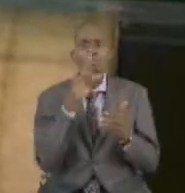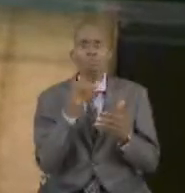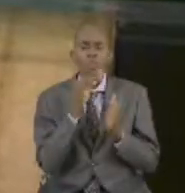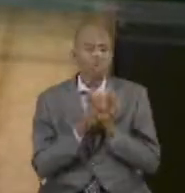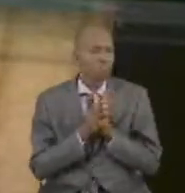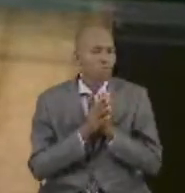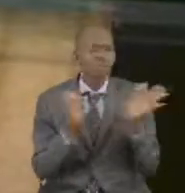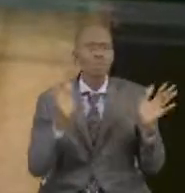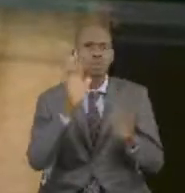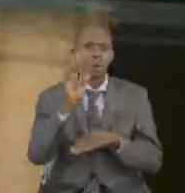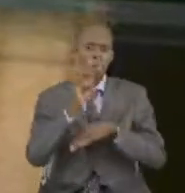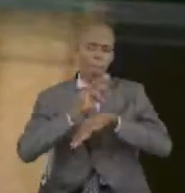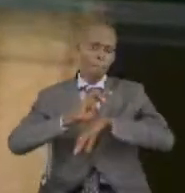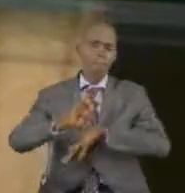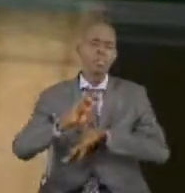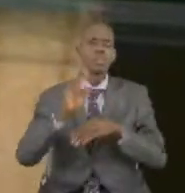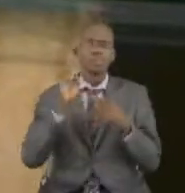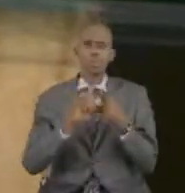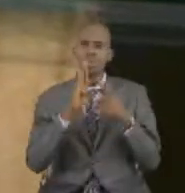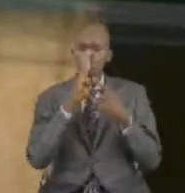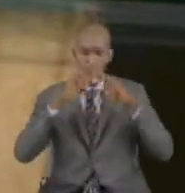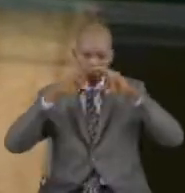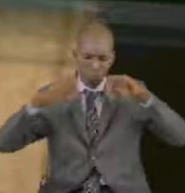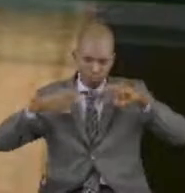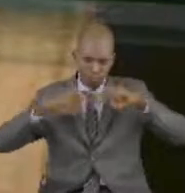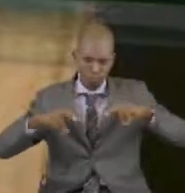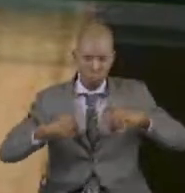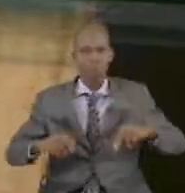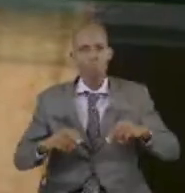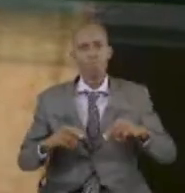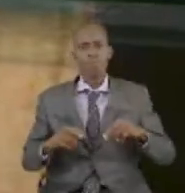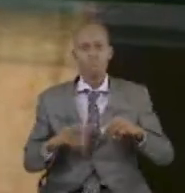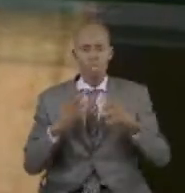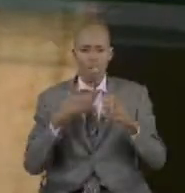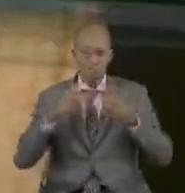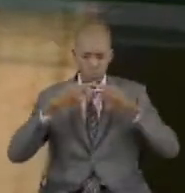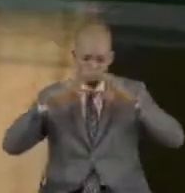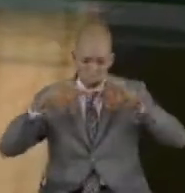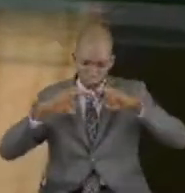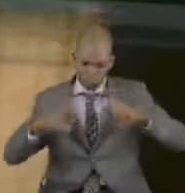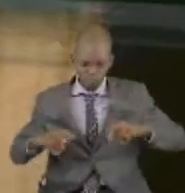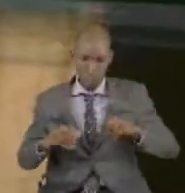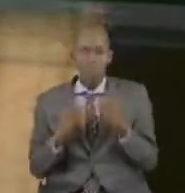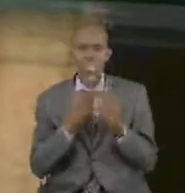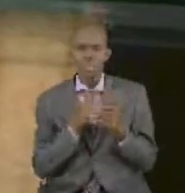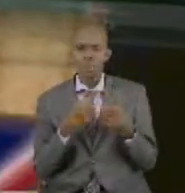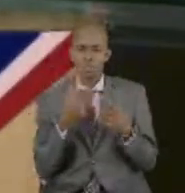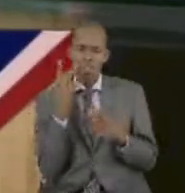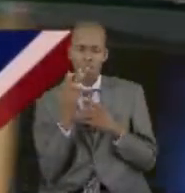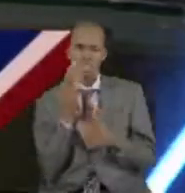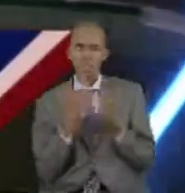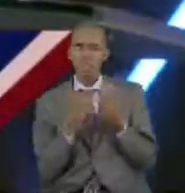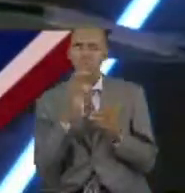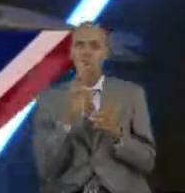tous les sports soit au ministère pour qu'on peut se considérer pour analyser pour évaluer pour voir si tu es vraiment